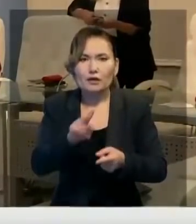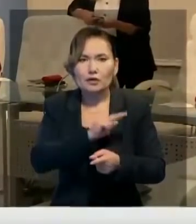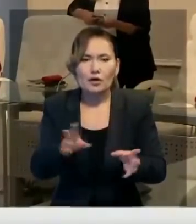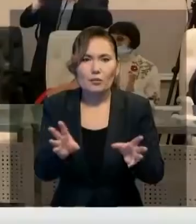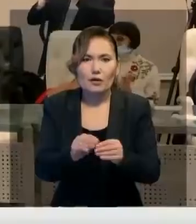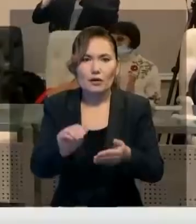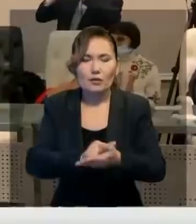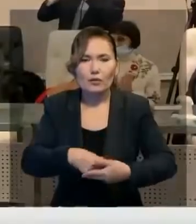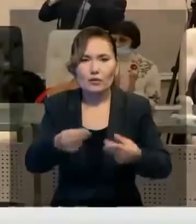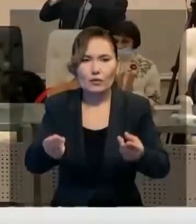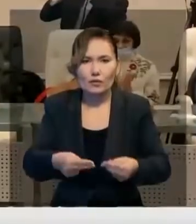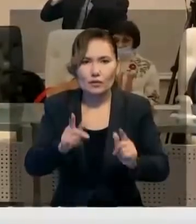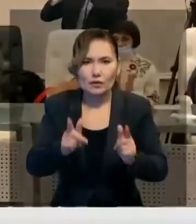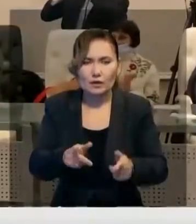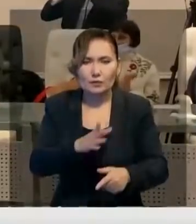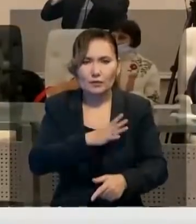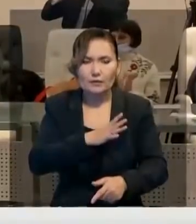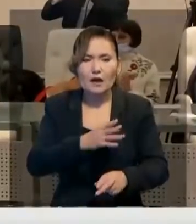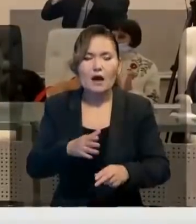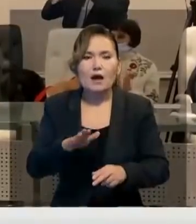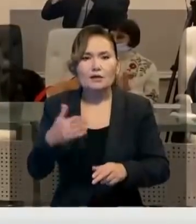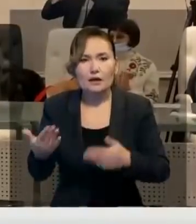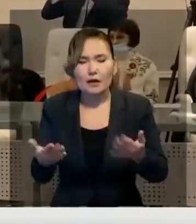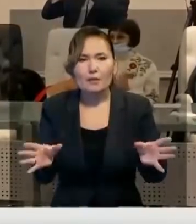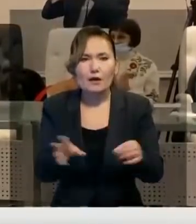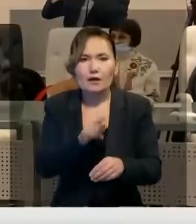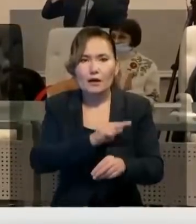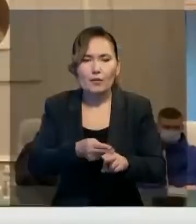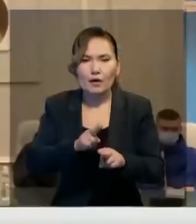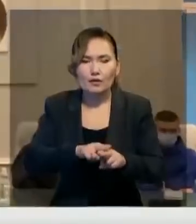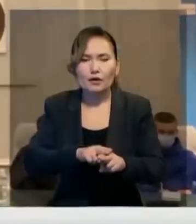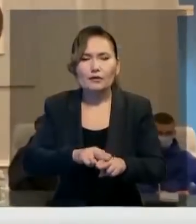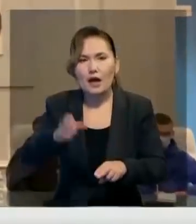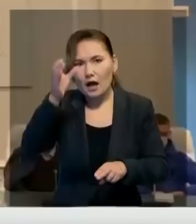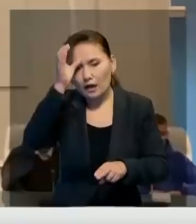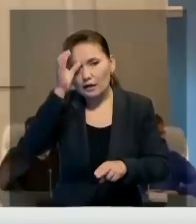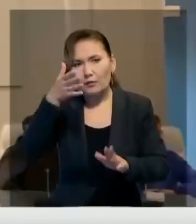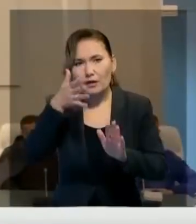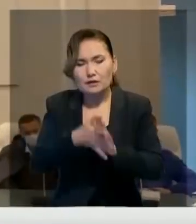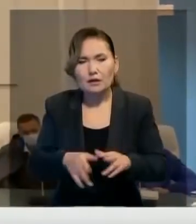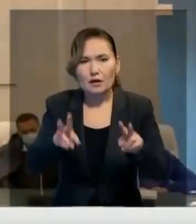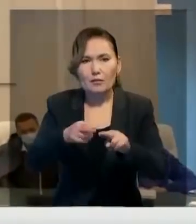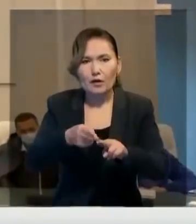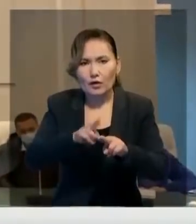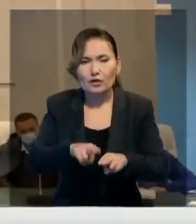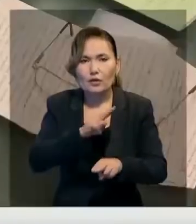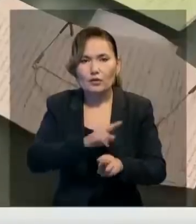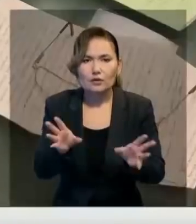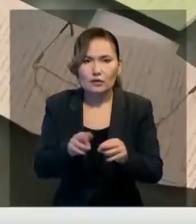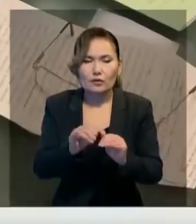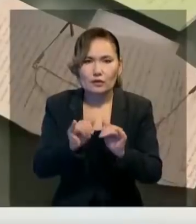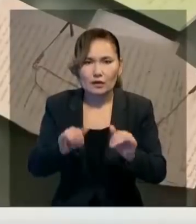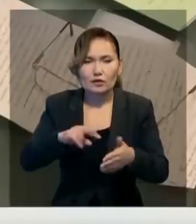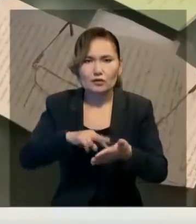туралы меморандумға қол қойылды. Тараптар әріптестікті нығайтып, әсіресе ғылыми зерттеулер саласындағы тәжірибе алмасуды арттырамыз